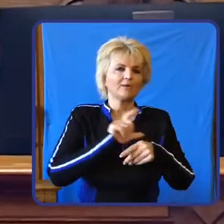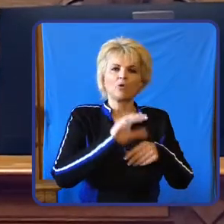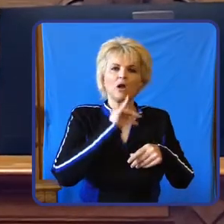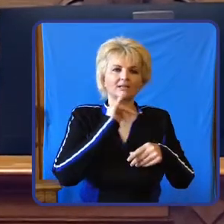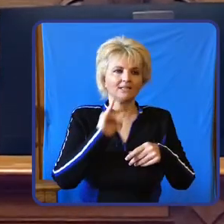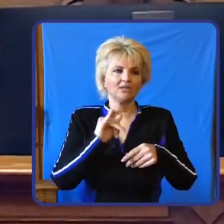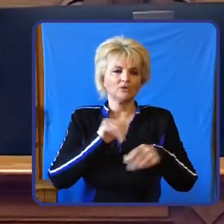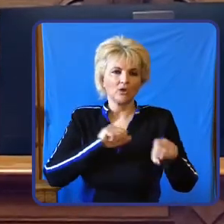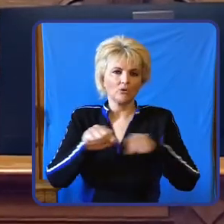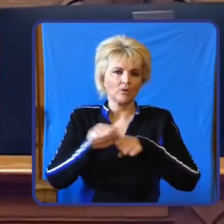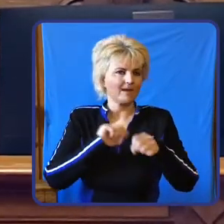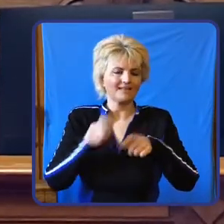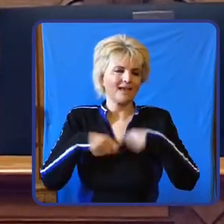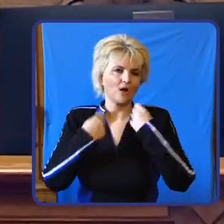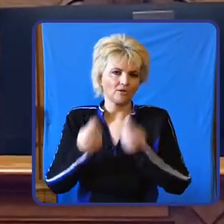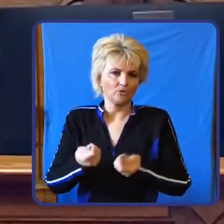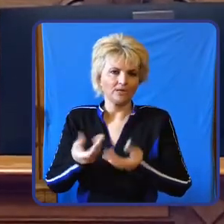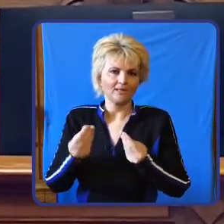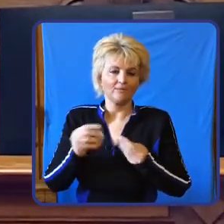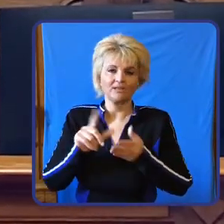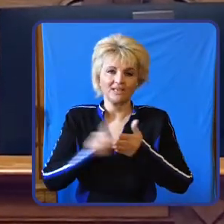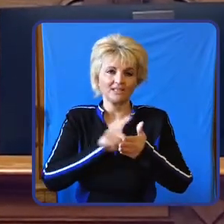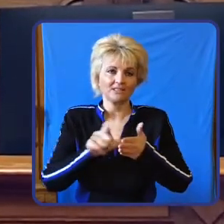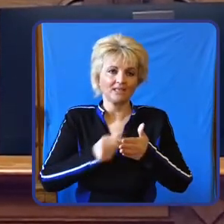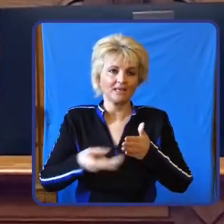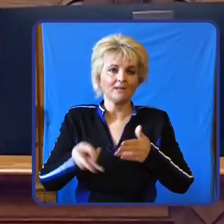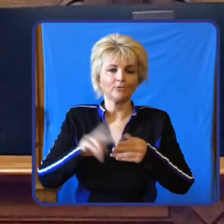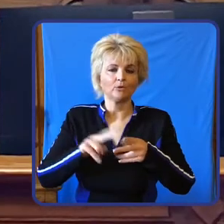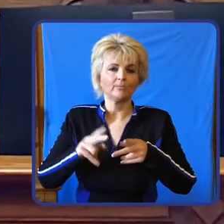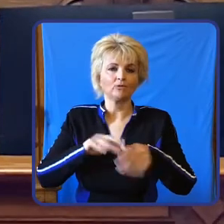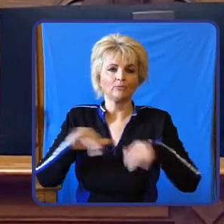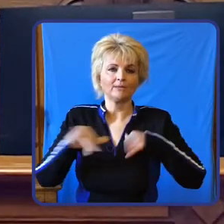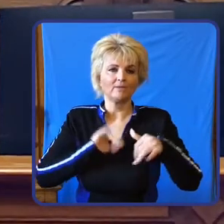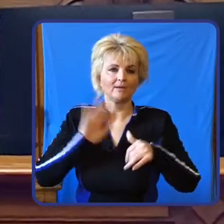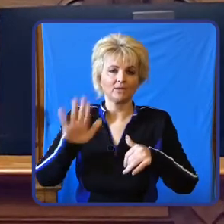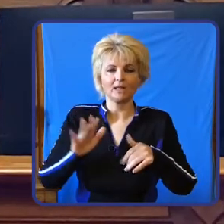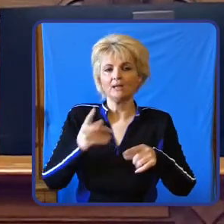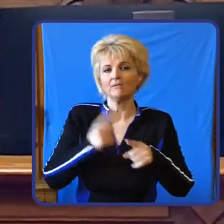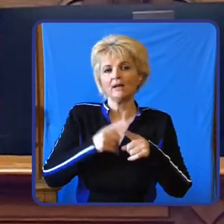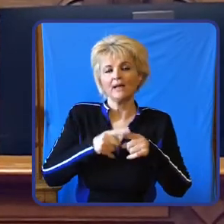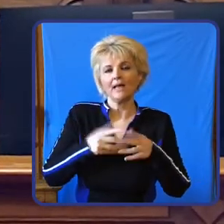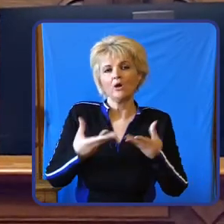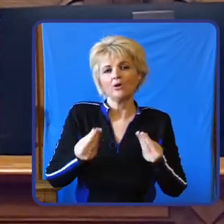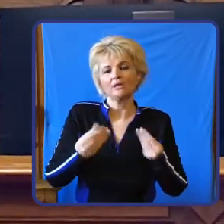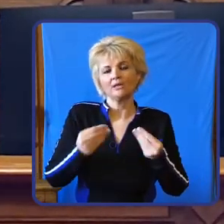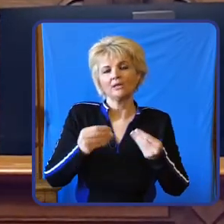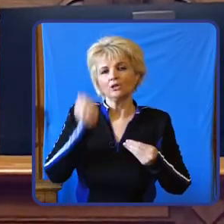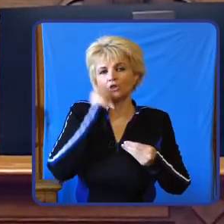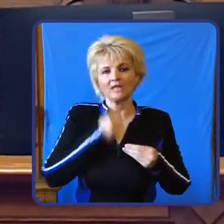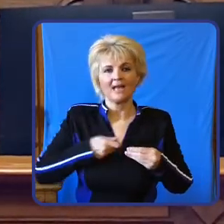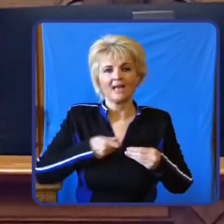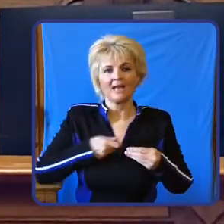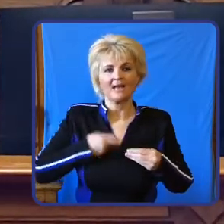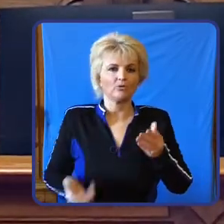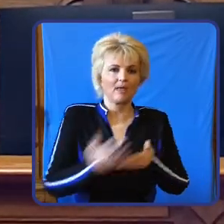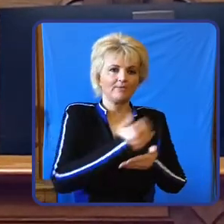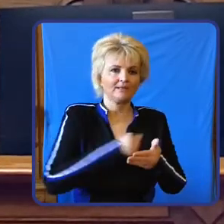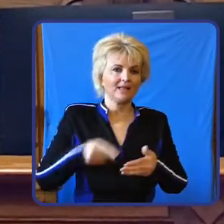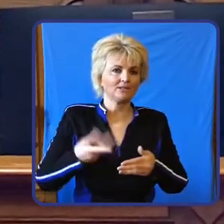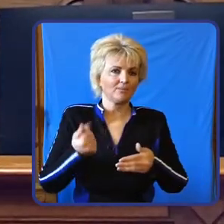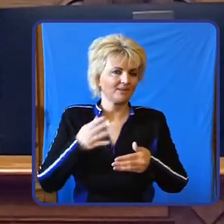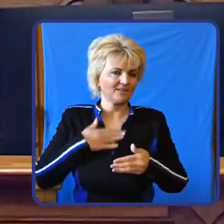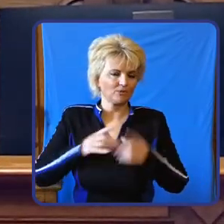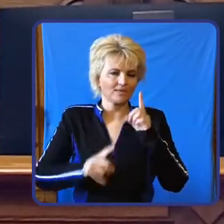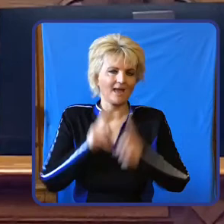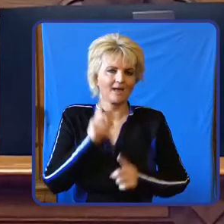nincs, hogy a kormány ne adjon ennyit, vagy kétszer ennyit Hódműzővásárhelynek, amelynek fele ekkora a saját adóbevétele. Tehát ez a pénz, ez